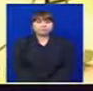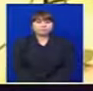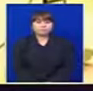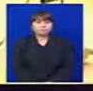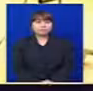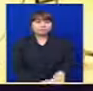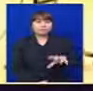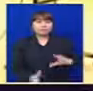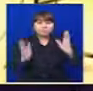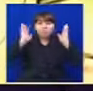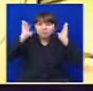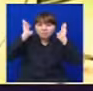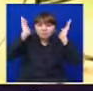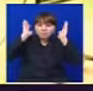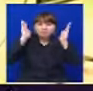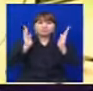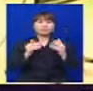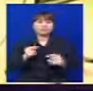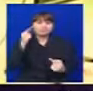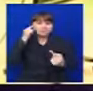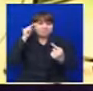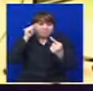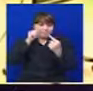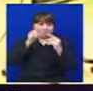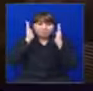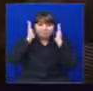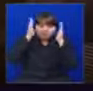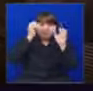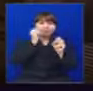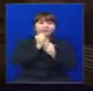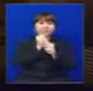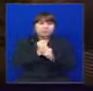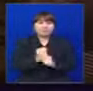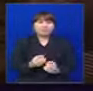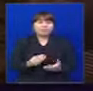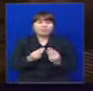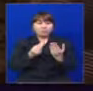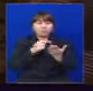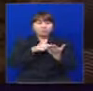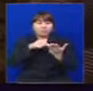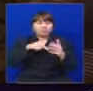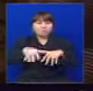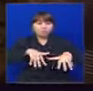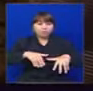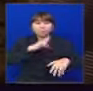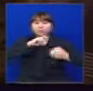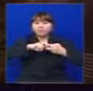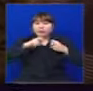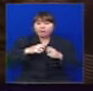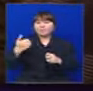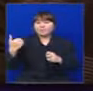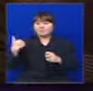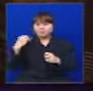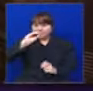กรมประชาสัมพันธ์ตั้งปณิธานในการทำหน้าที่เพื่อประชาชนหากเมื่อใดที่มีปัญหาเปิดมา